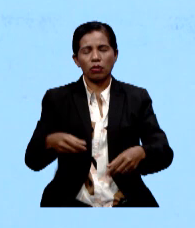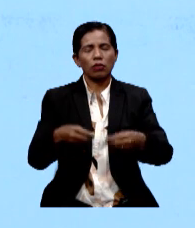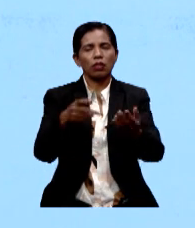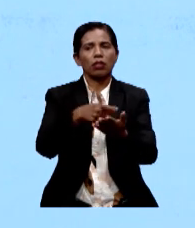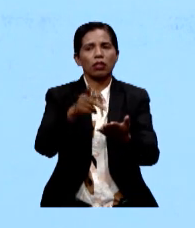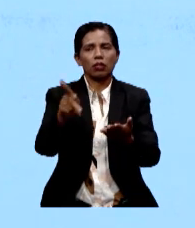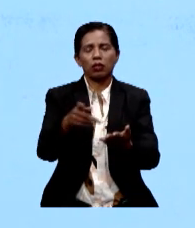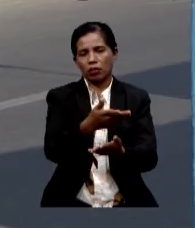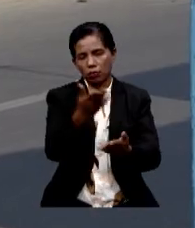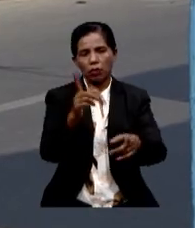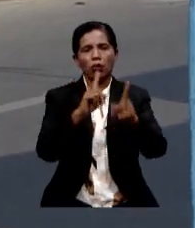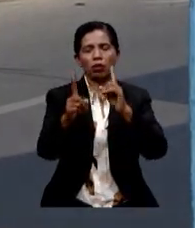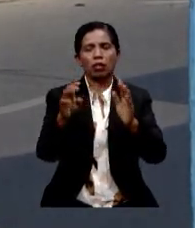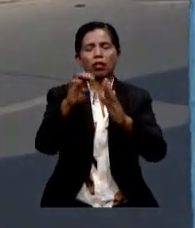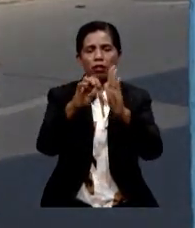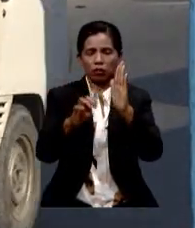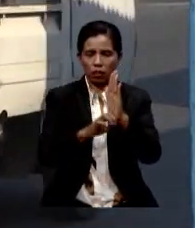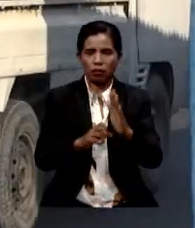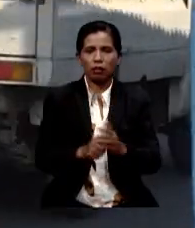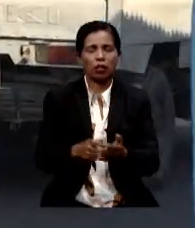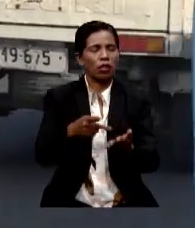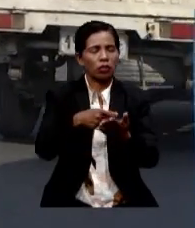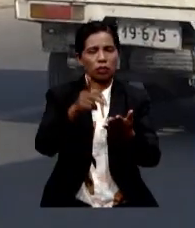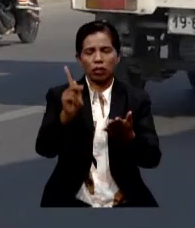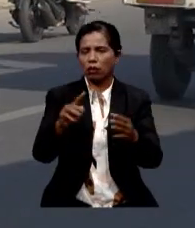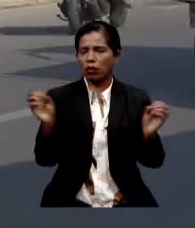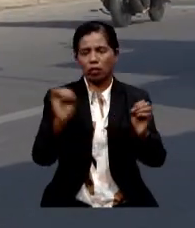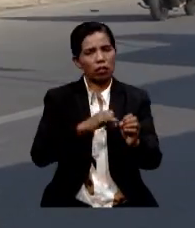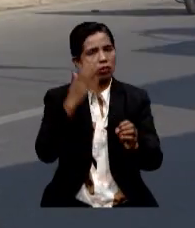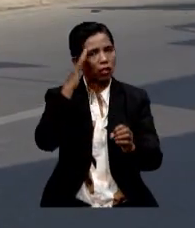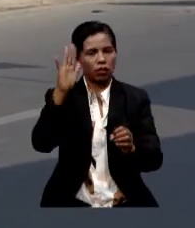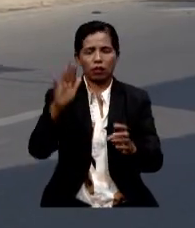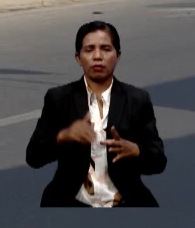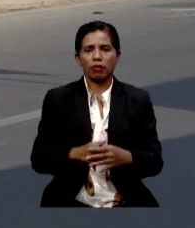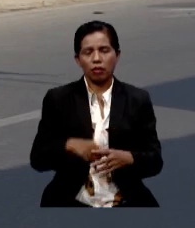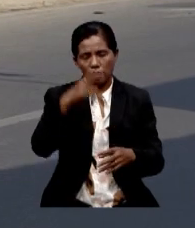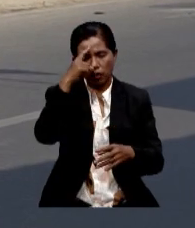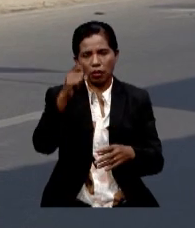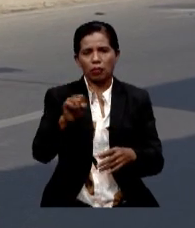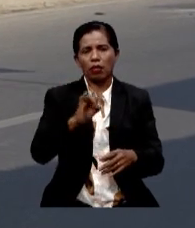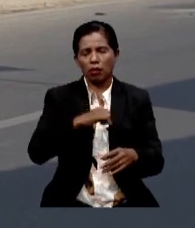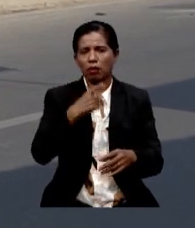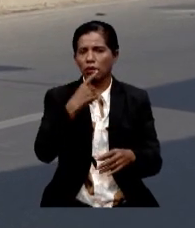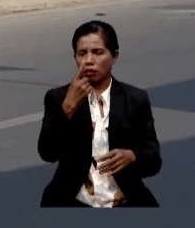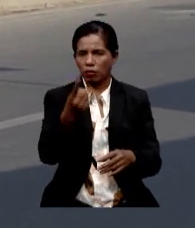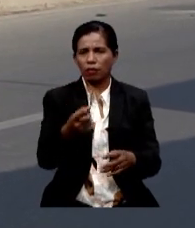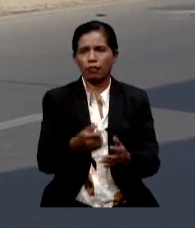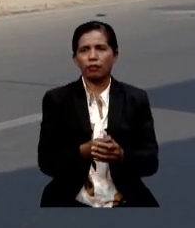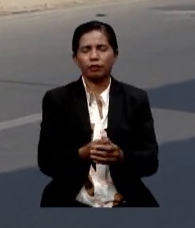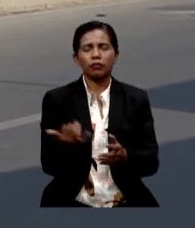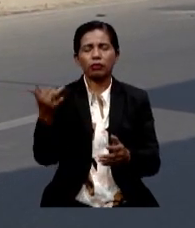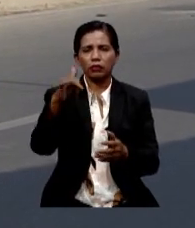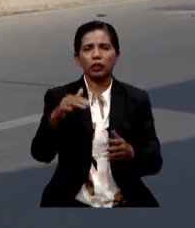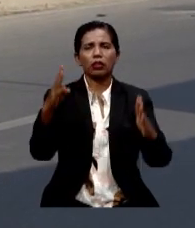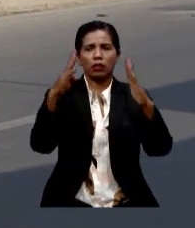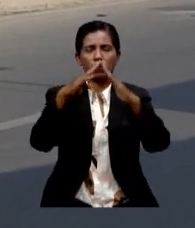ne oksidi ini bak kuliah istana. At silu tas lah silu tas ne hal latih ne. Tambah ada bes dalam rumah mas sihir ne hal. Jadi plus sihir ne bay umah